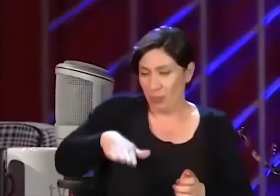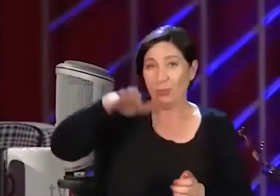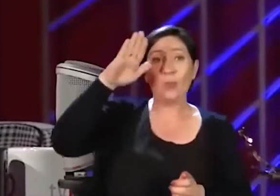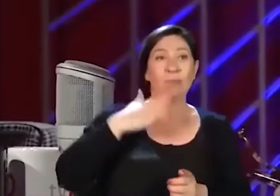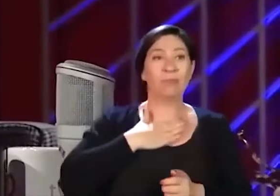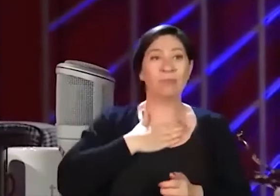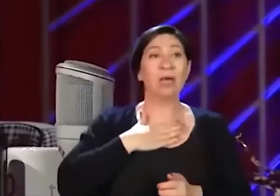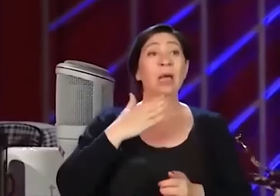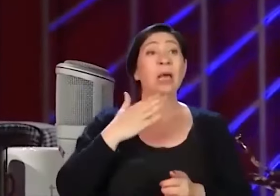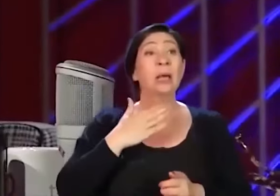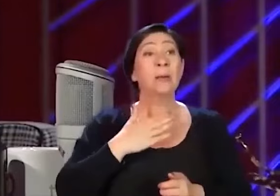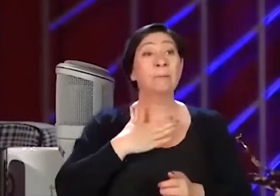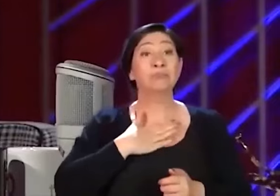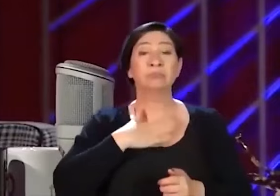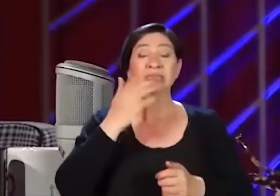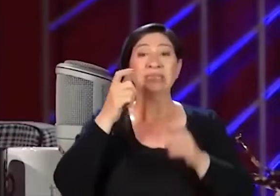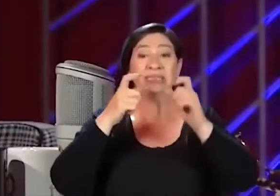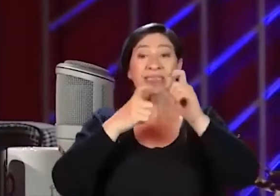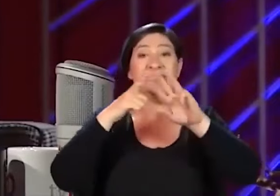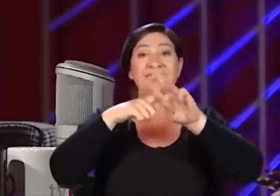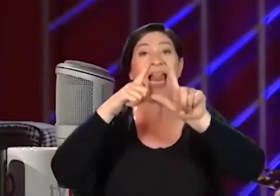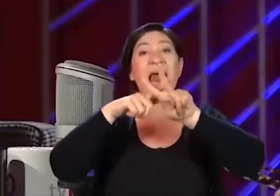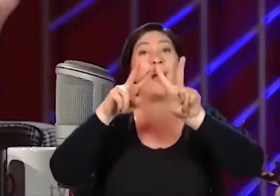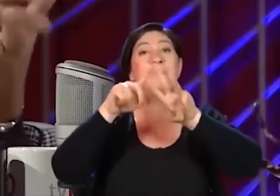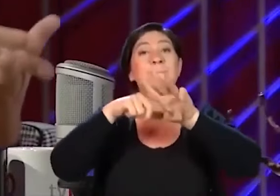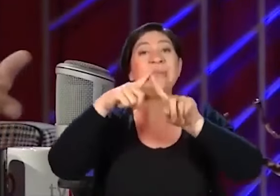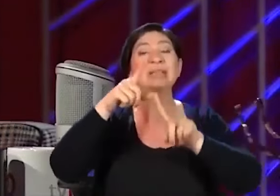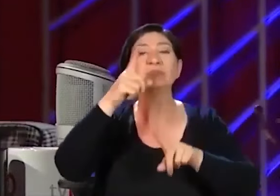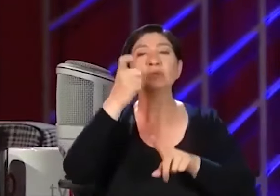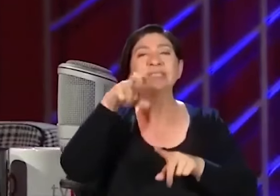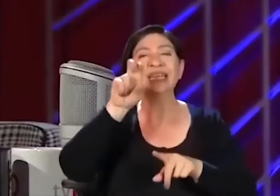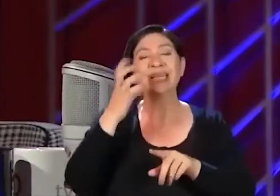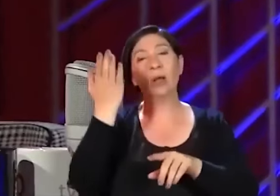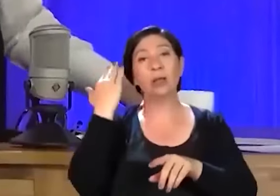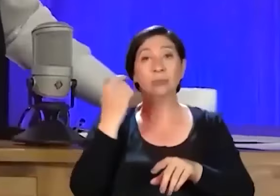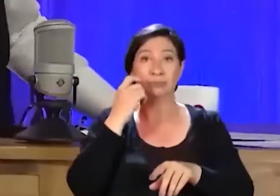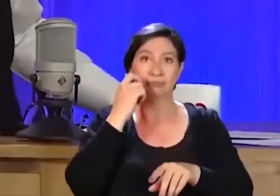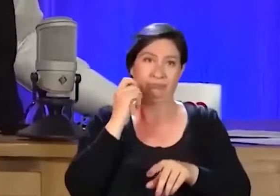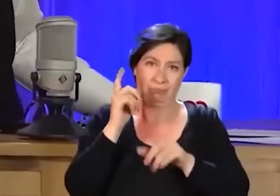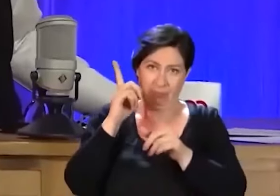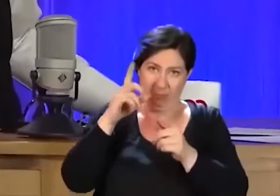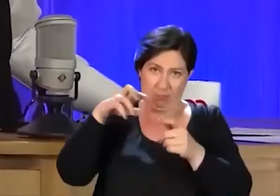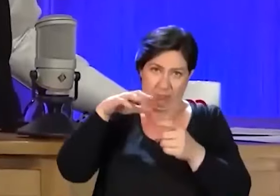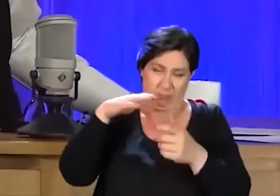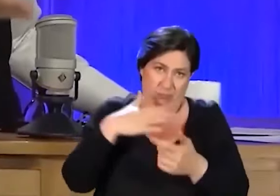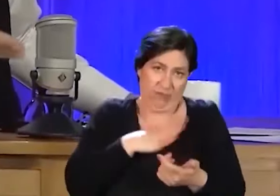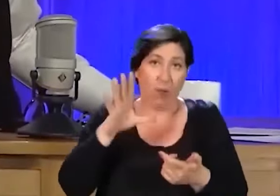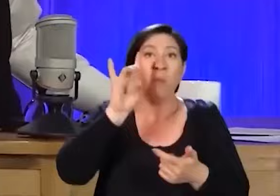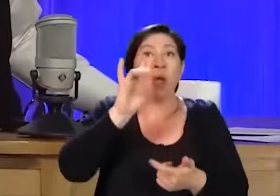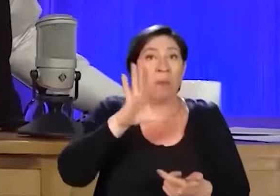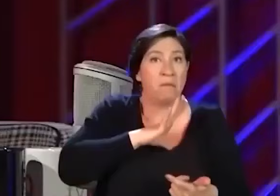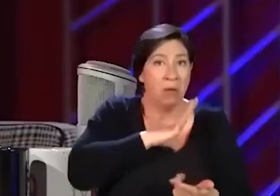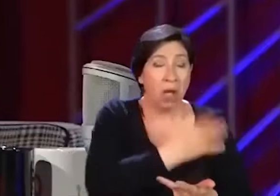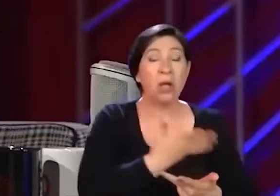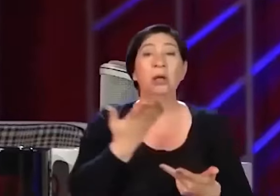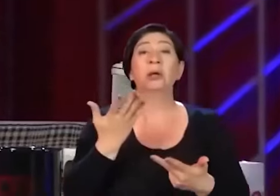ailemde Milli Selamet Partili gençler bilmiyorum hani 80 öncesi. Evet, Milli Selamet Partisi tutan var, MHP'li olan